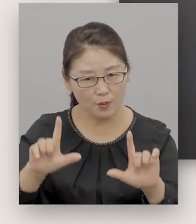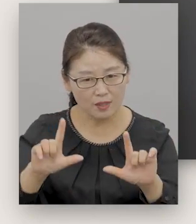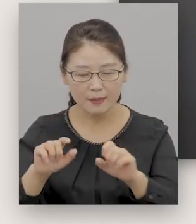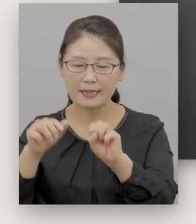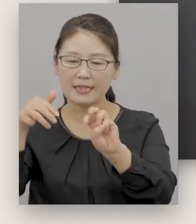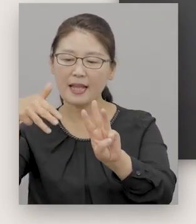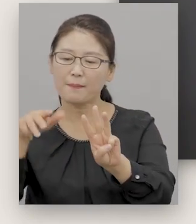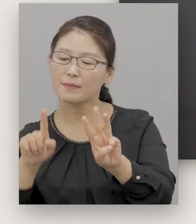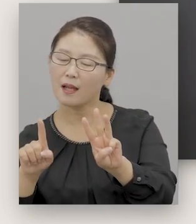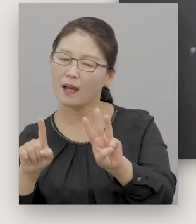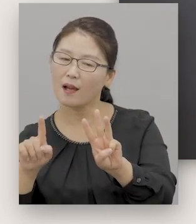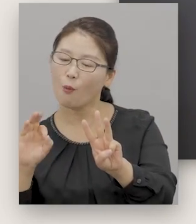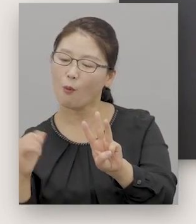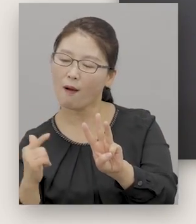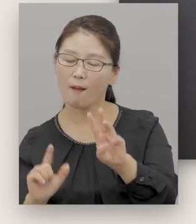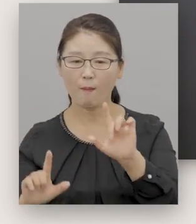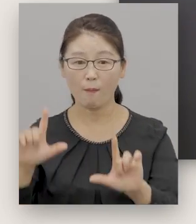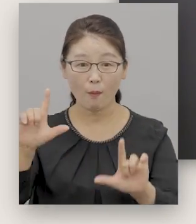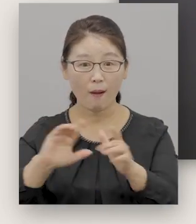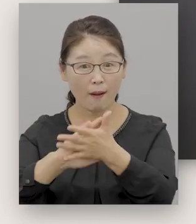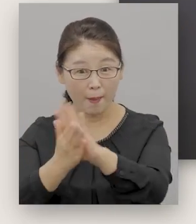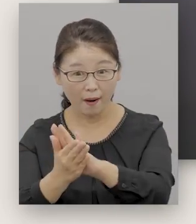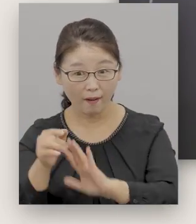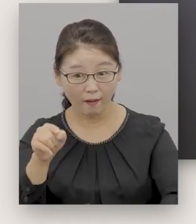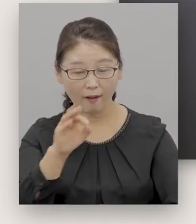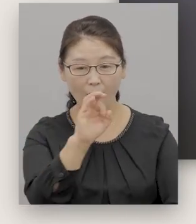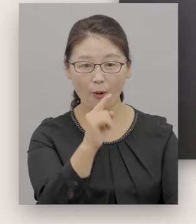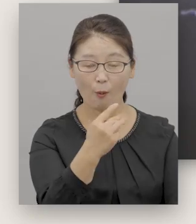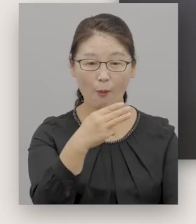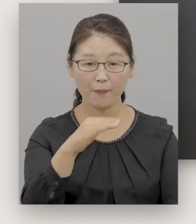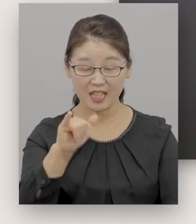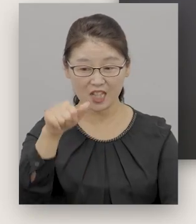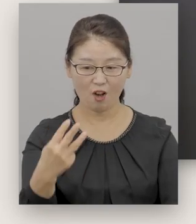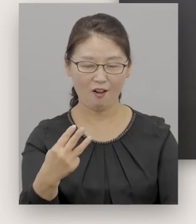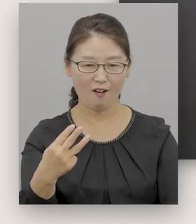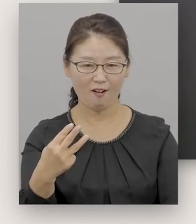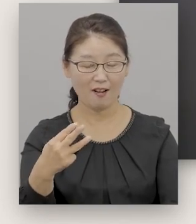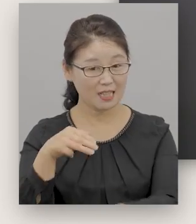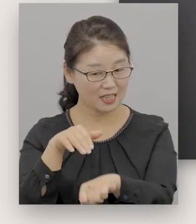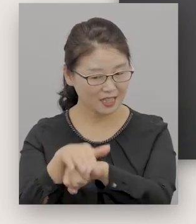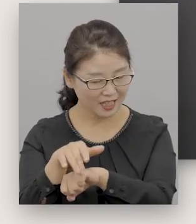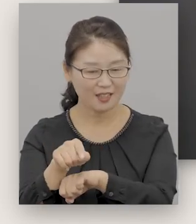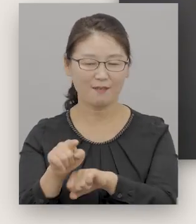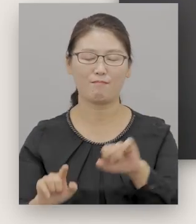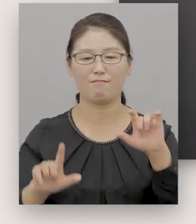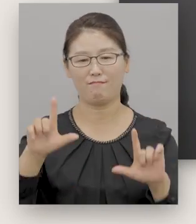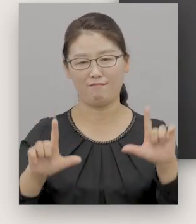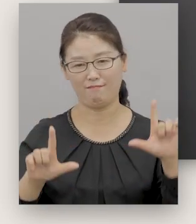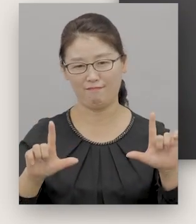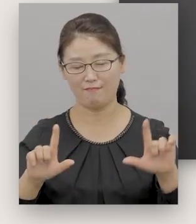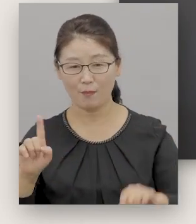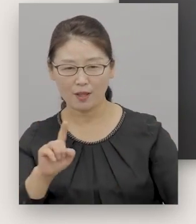현상을 이제 듀샹이 이제 옵틱이라고 얘기를 했었고 그런 옵티컬한 거는 아까 말했던 이제